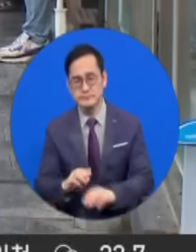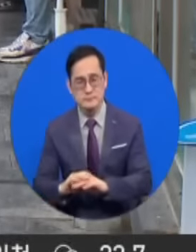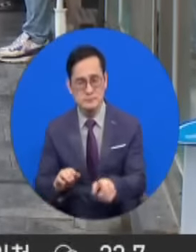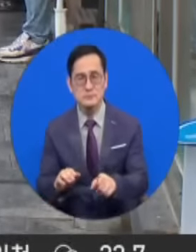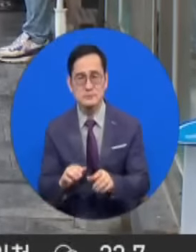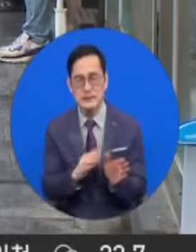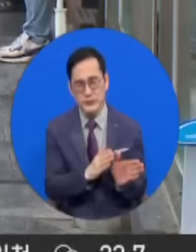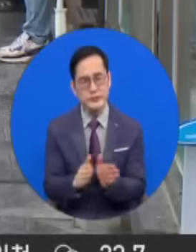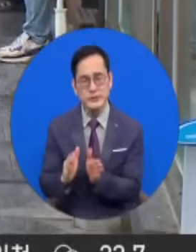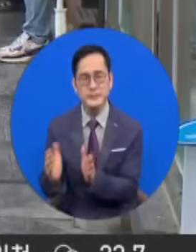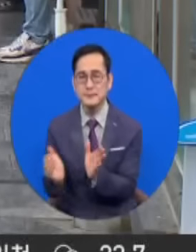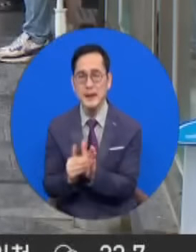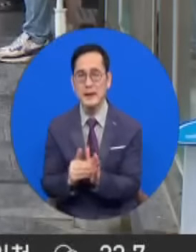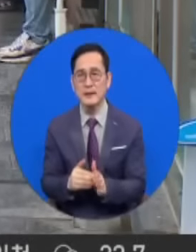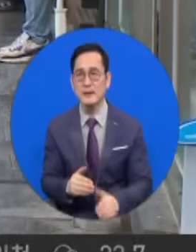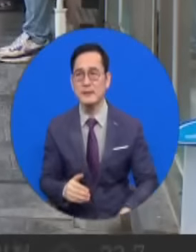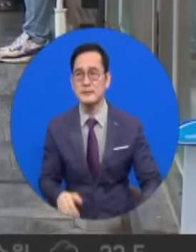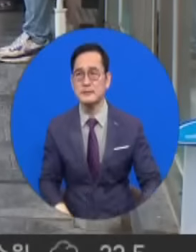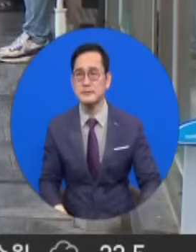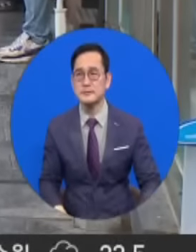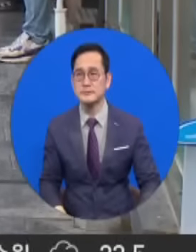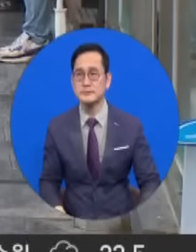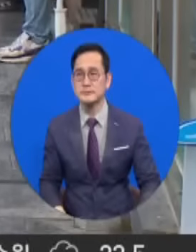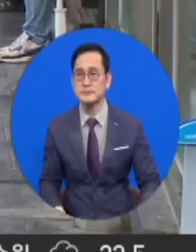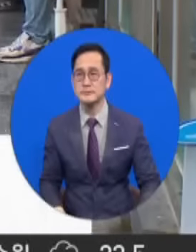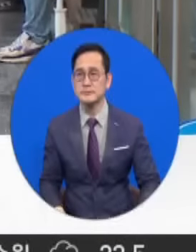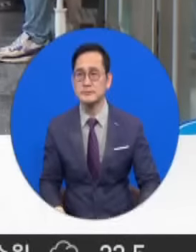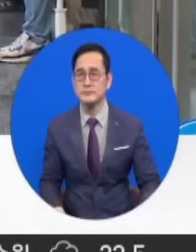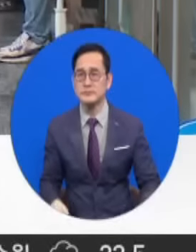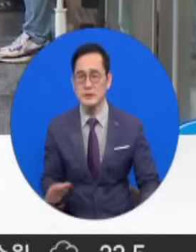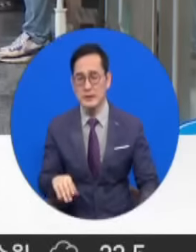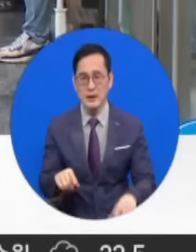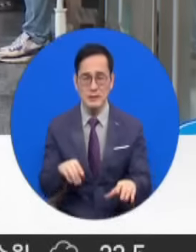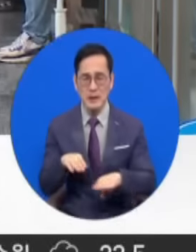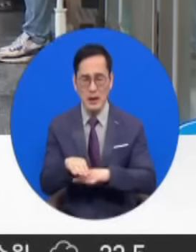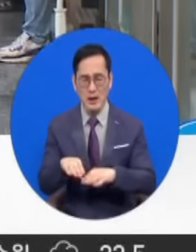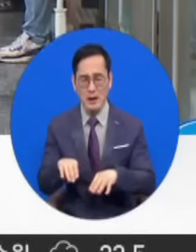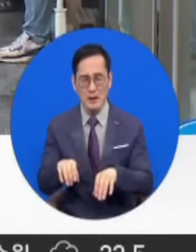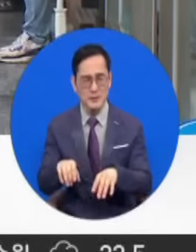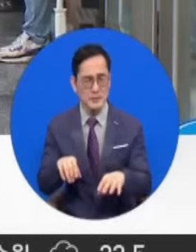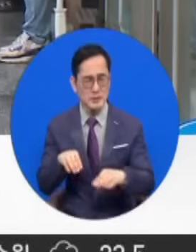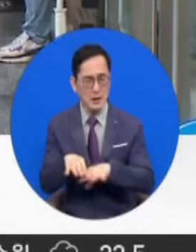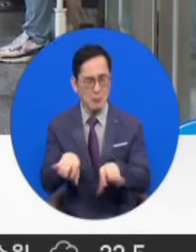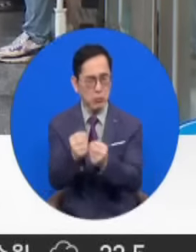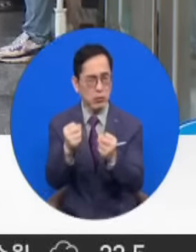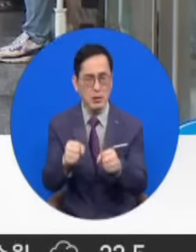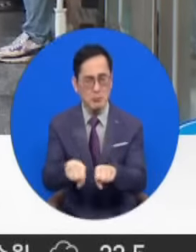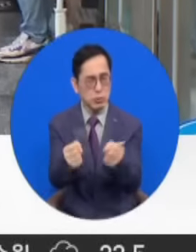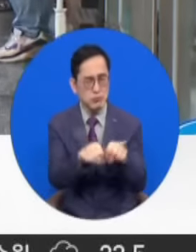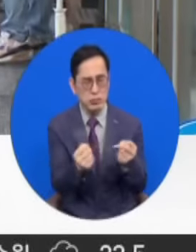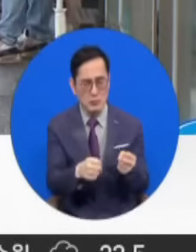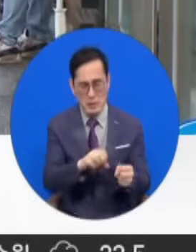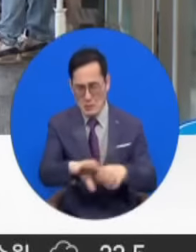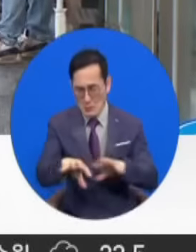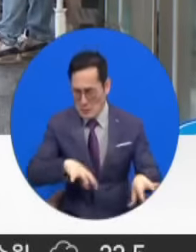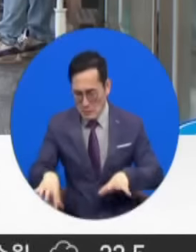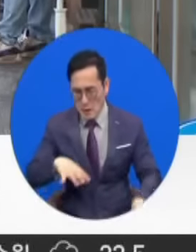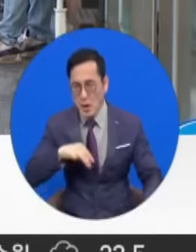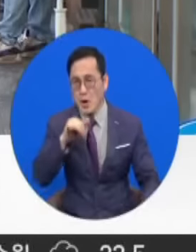상태입니다. 하지만 출입 통제선이 붙은 안전펜스와 부서진 오토바이가 어제의 참상을 그대로 보여주고